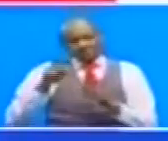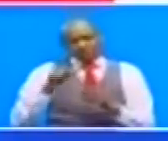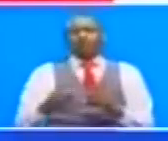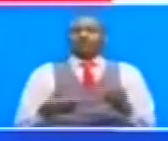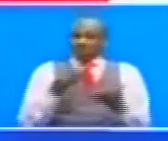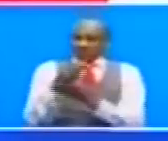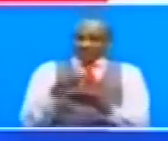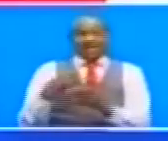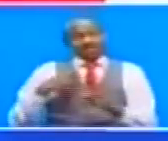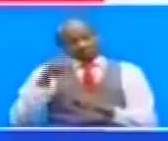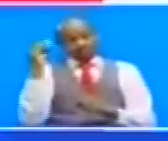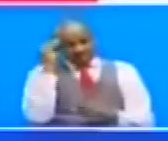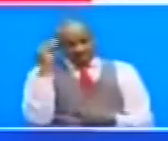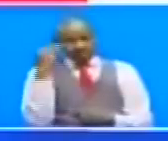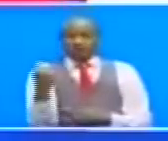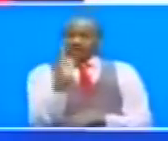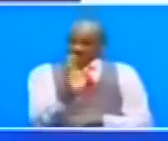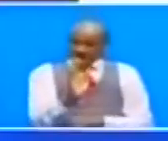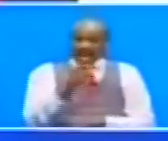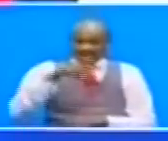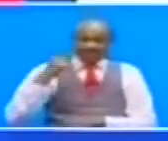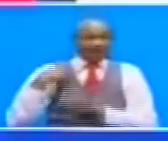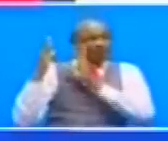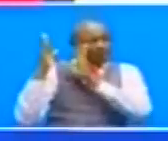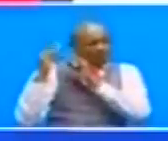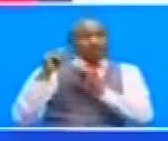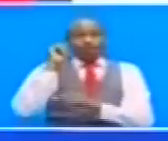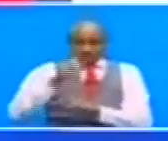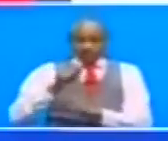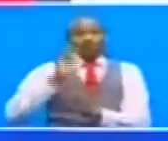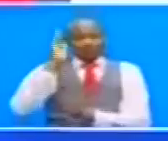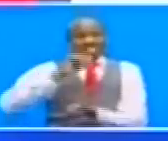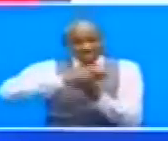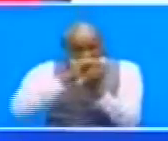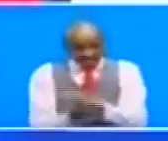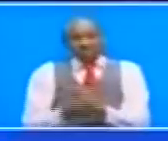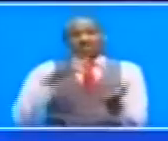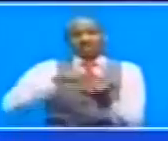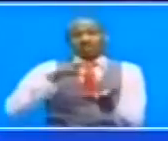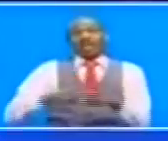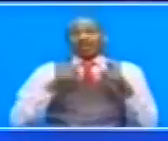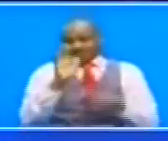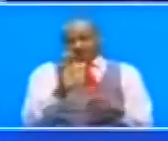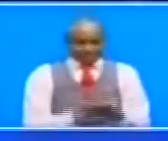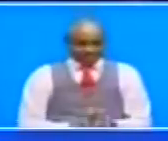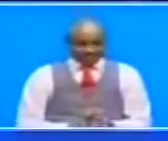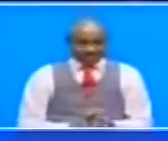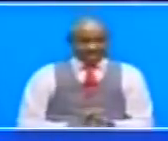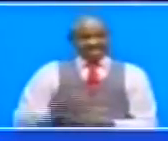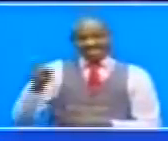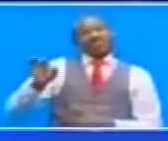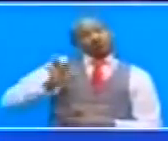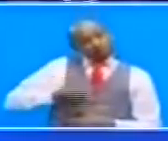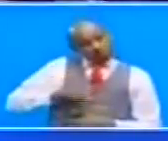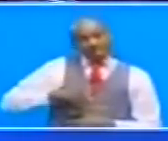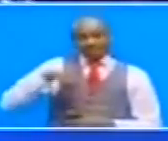wanawe hawa wawili, huku akiwa na matumaini makubwa kuwatabadili mustakabali wao. Ni mwanamke ambaye